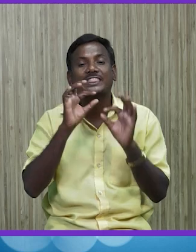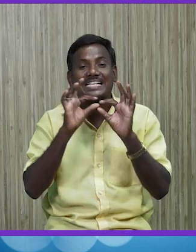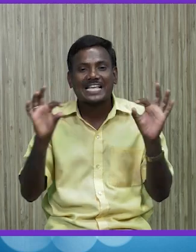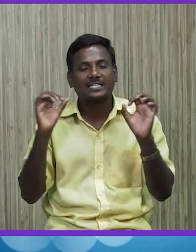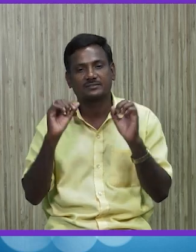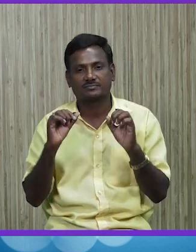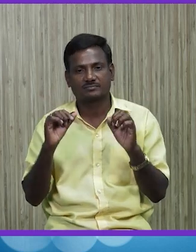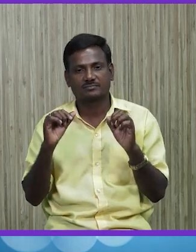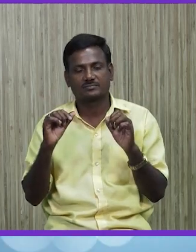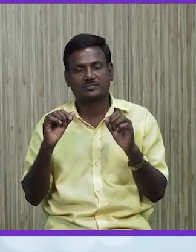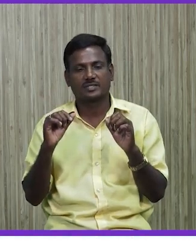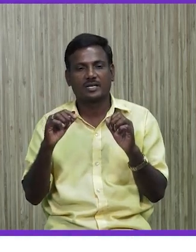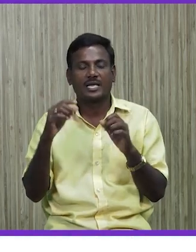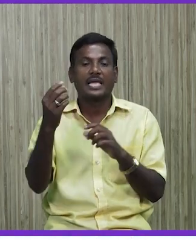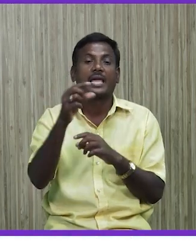அளைக்கெர்கின்று.